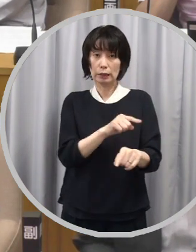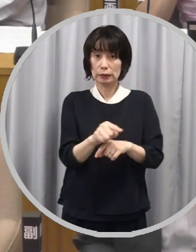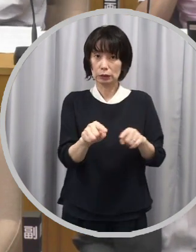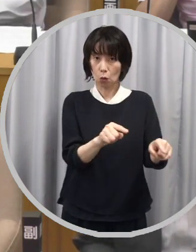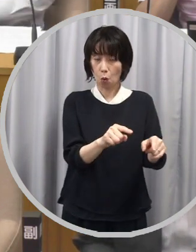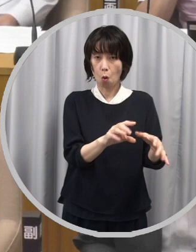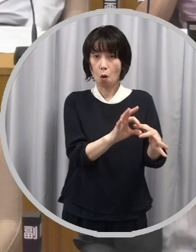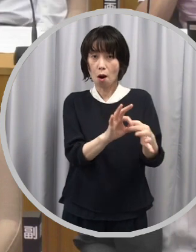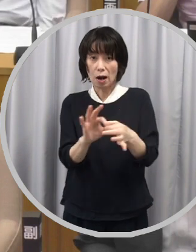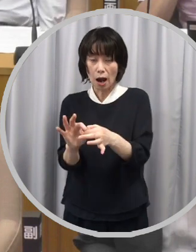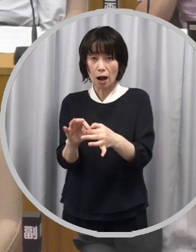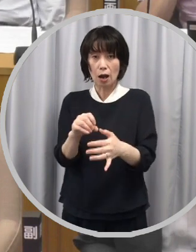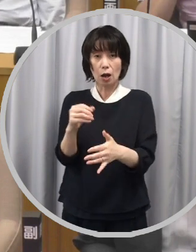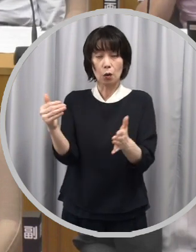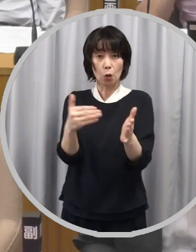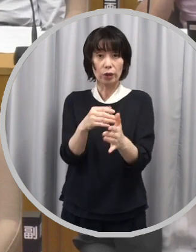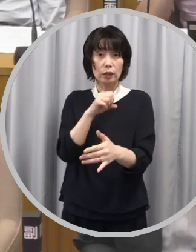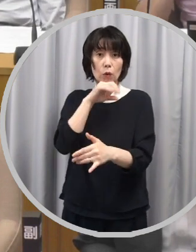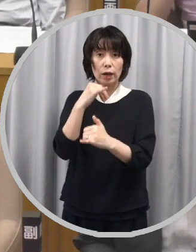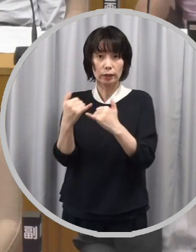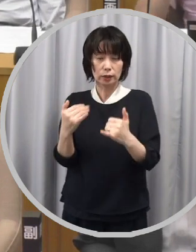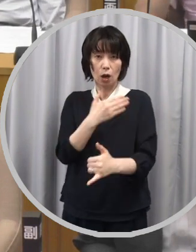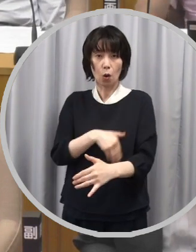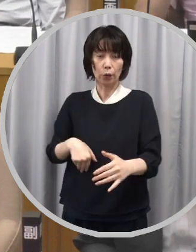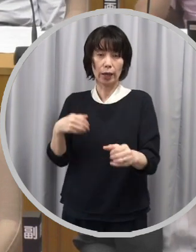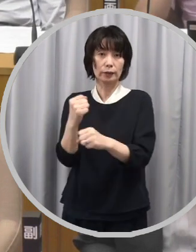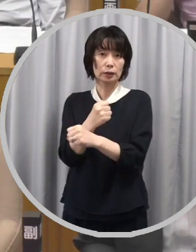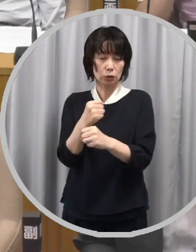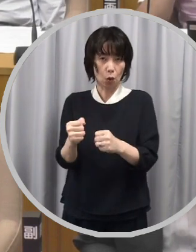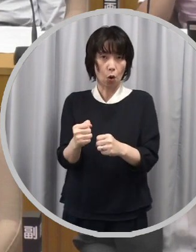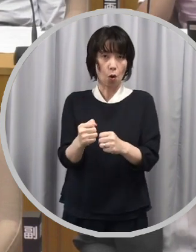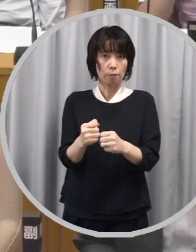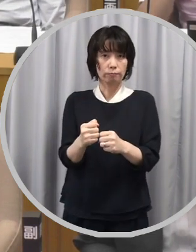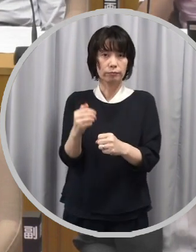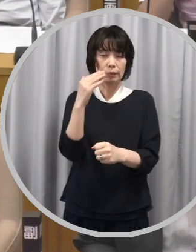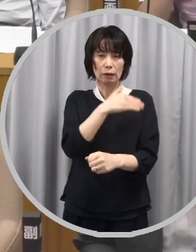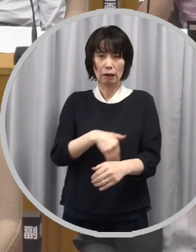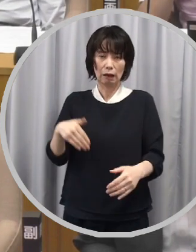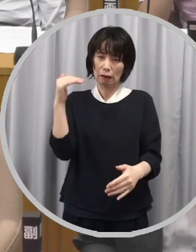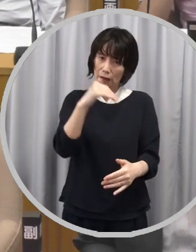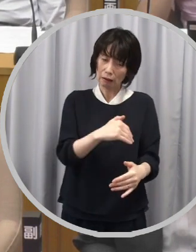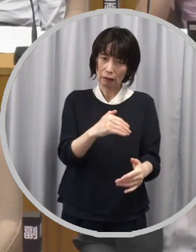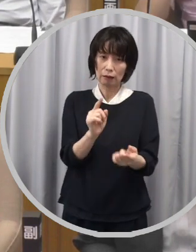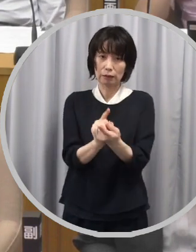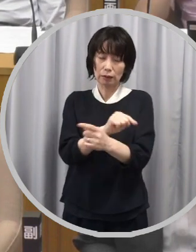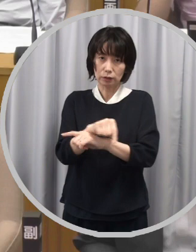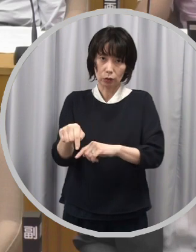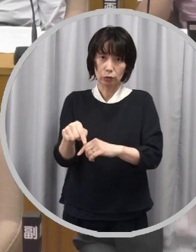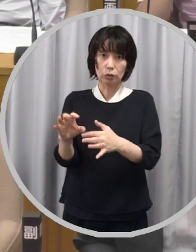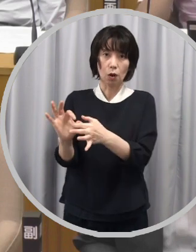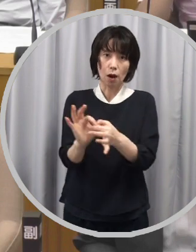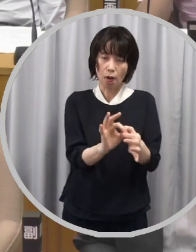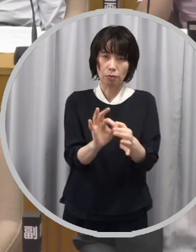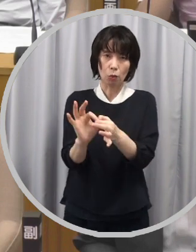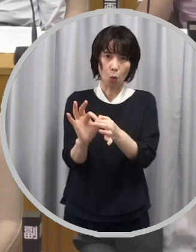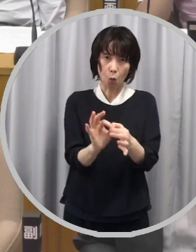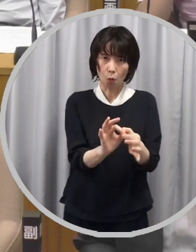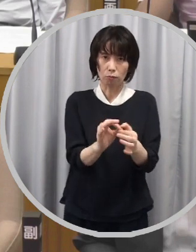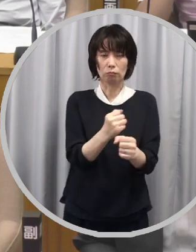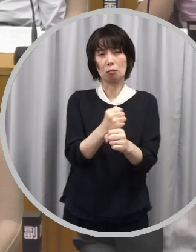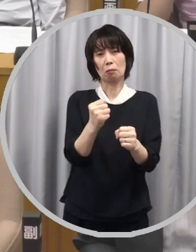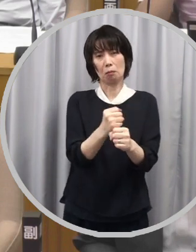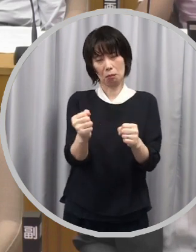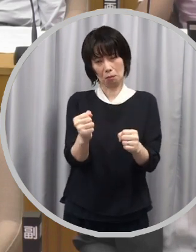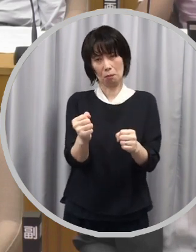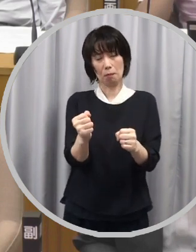の後期高齢者への保険事業、さらにはフレイル対策へと連動する取り組みとなっていないことから、